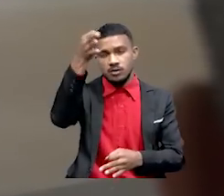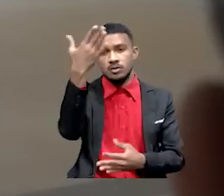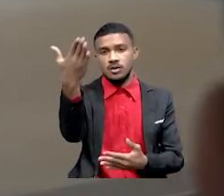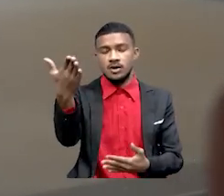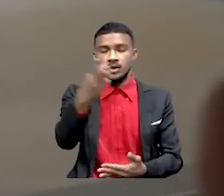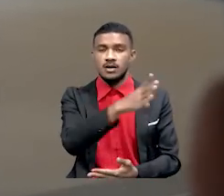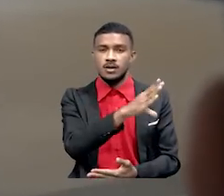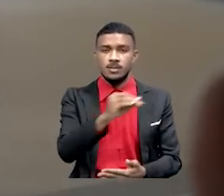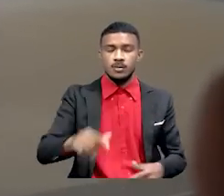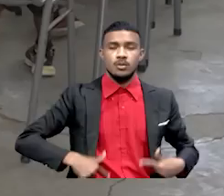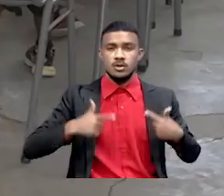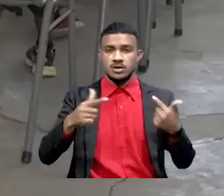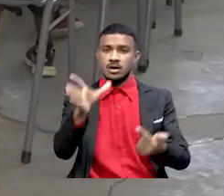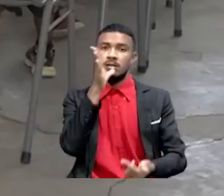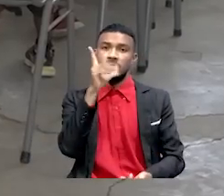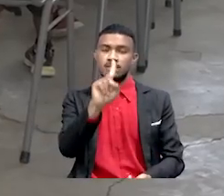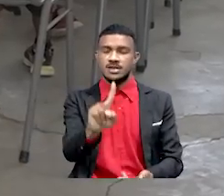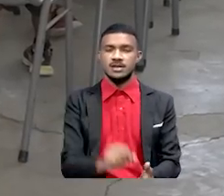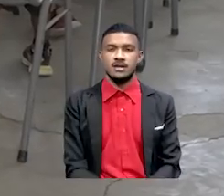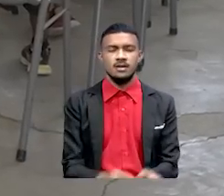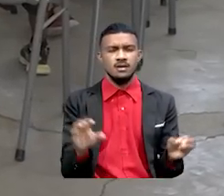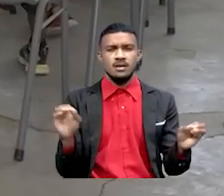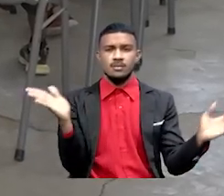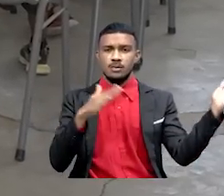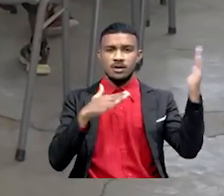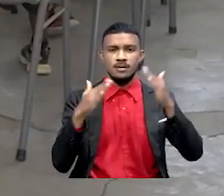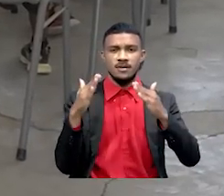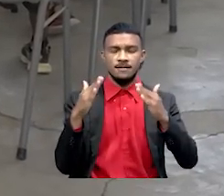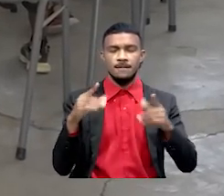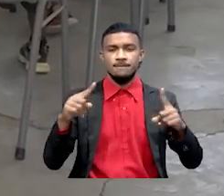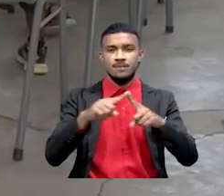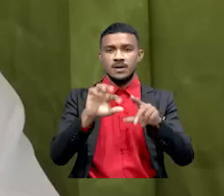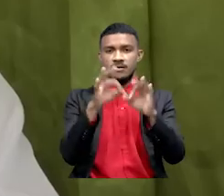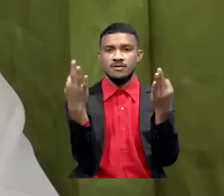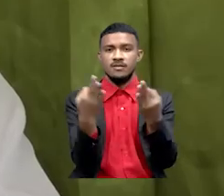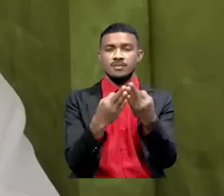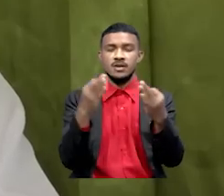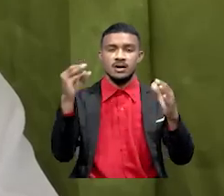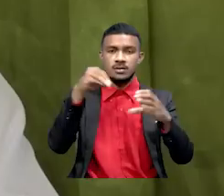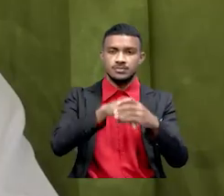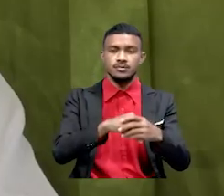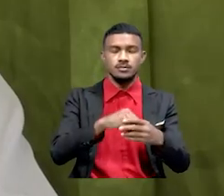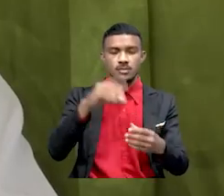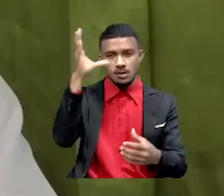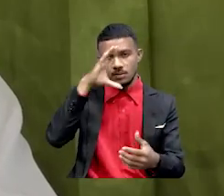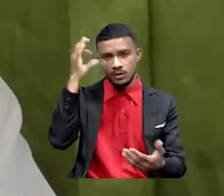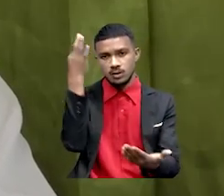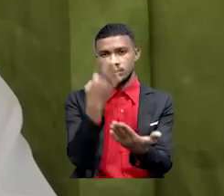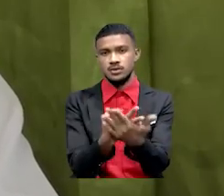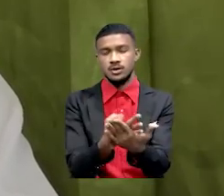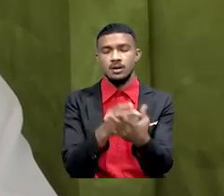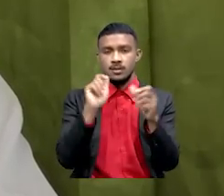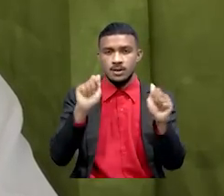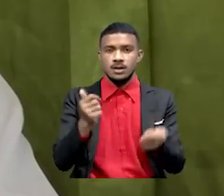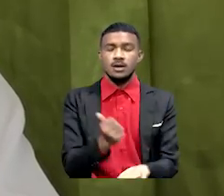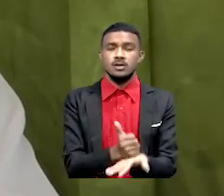mesa, la problema mas bau malara, problem mas pukosa, atau beli